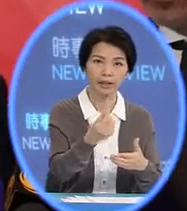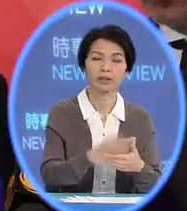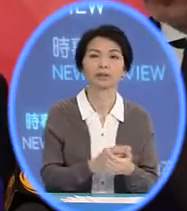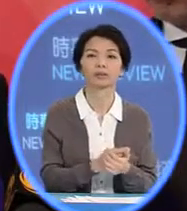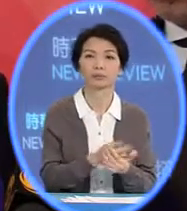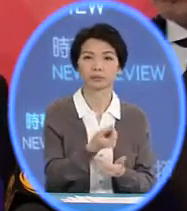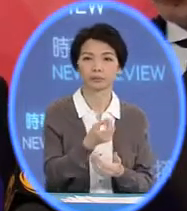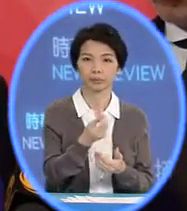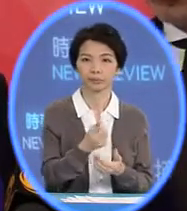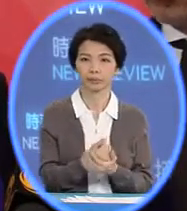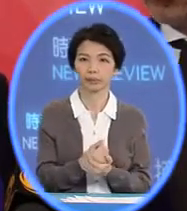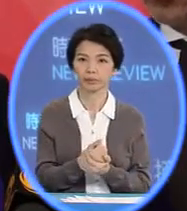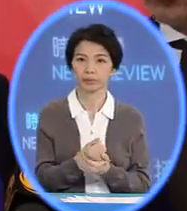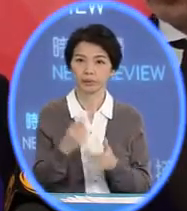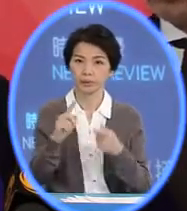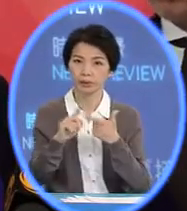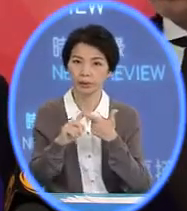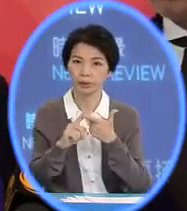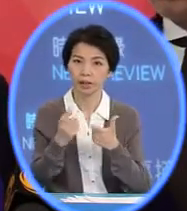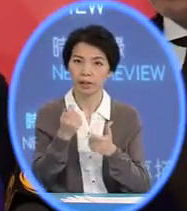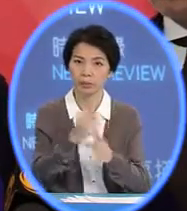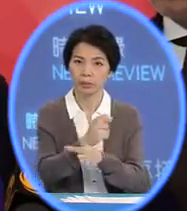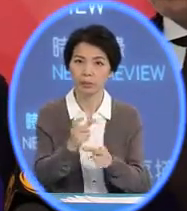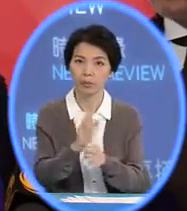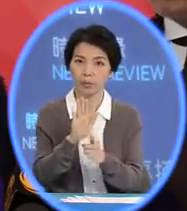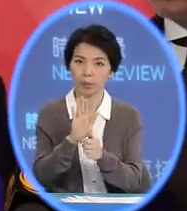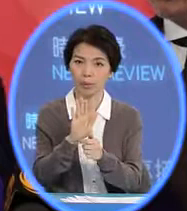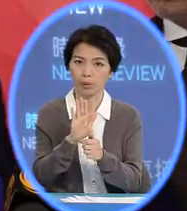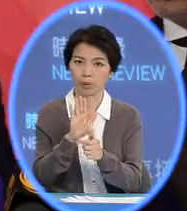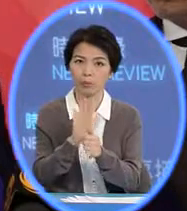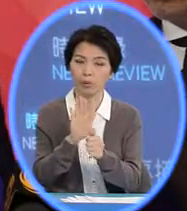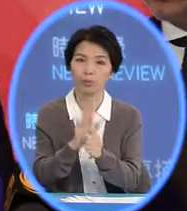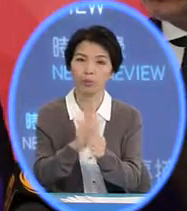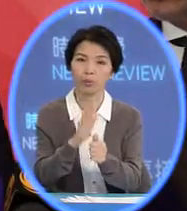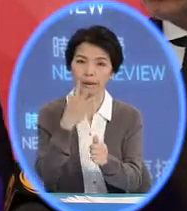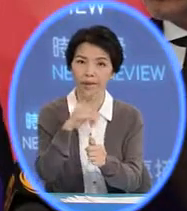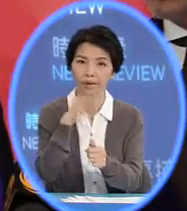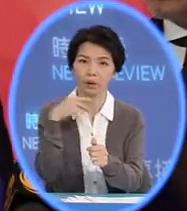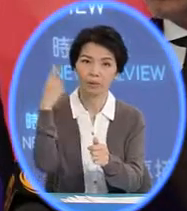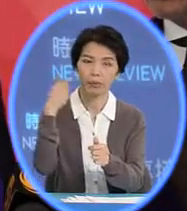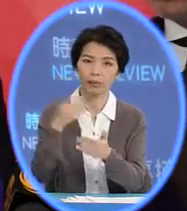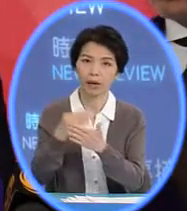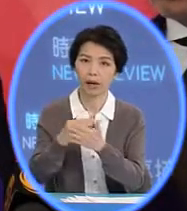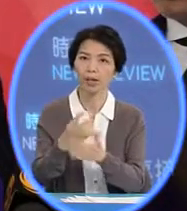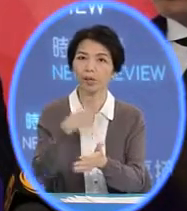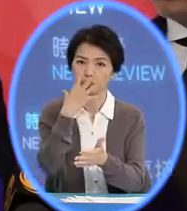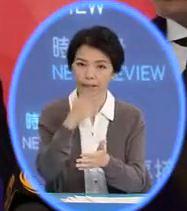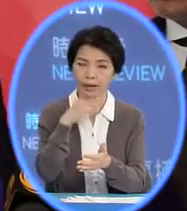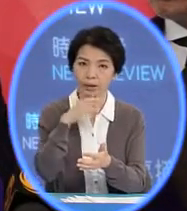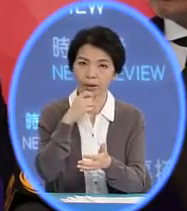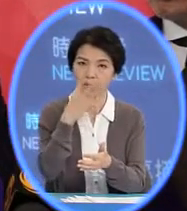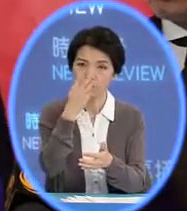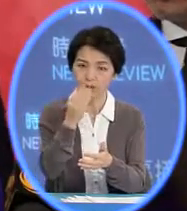個嚟講咧，亦都會將嗰個小營業額嘅保單咧，針對每一個美國嘅買家信用額咧，就係將